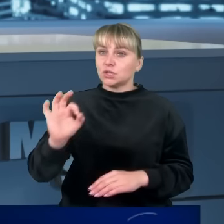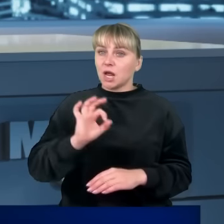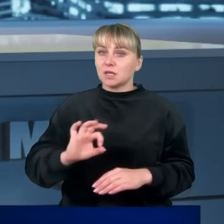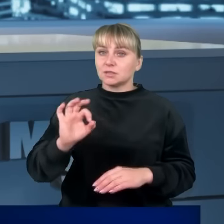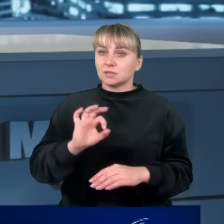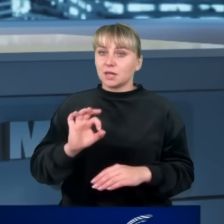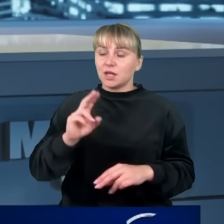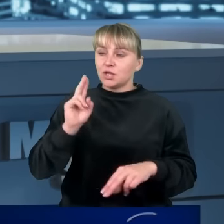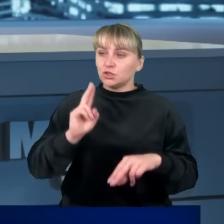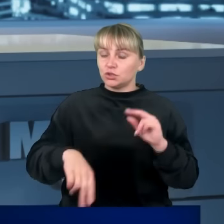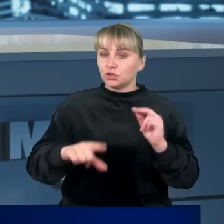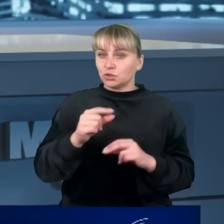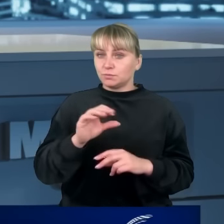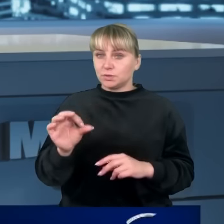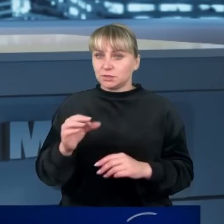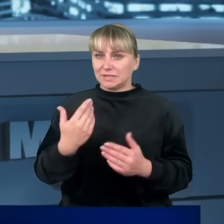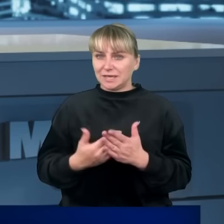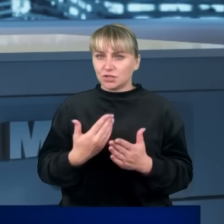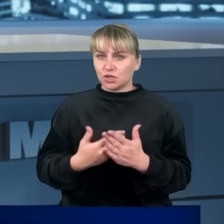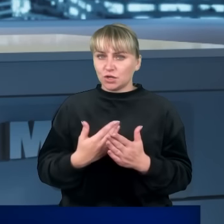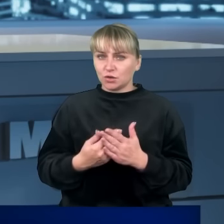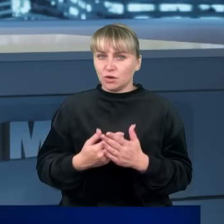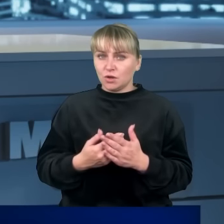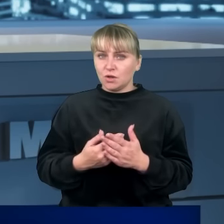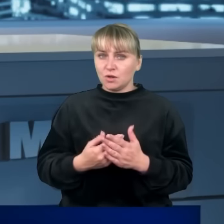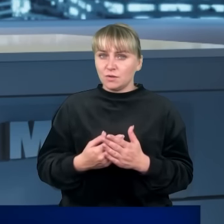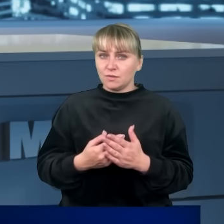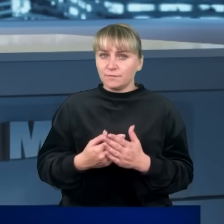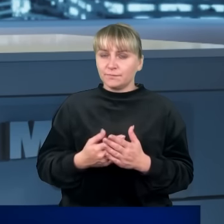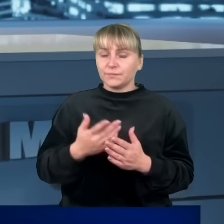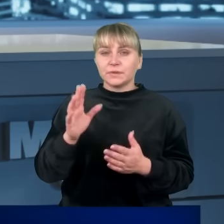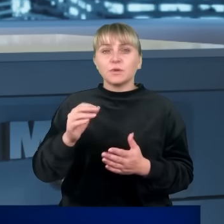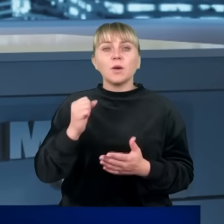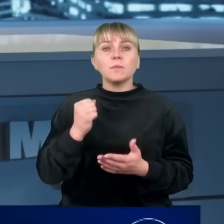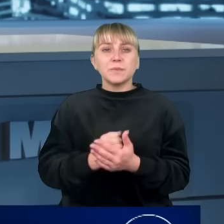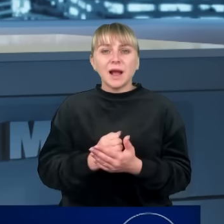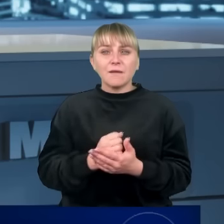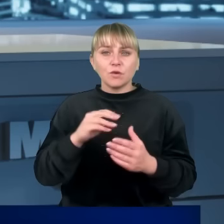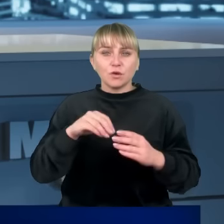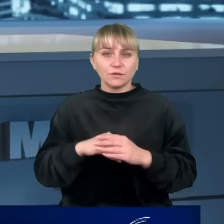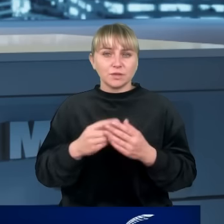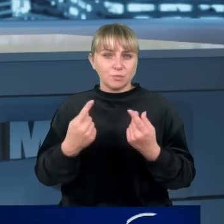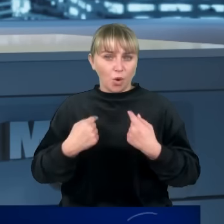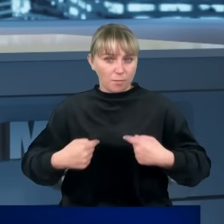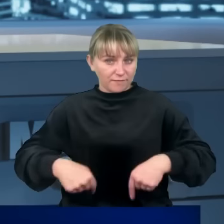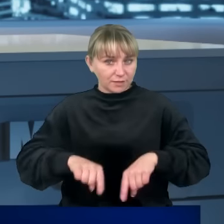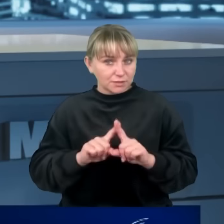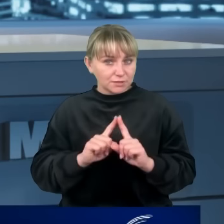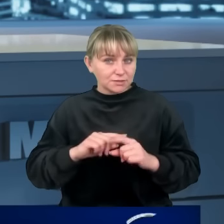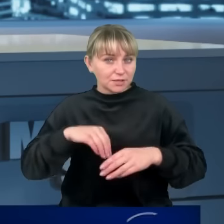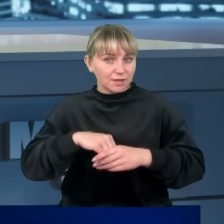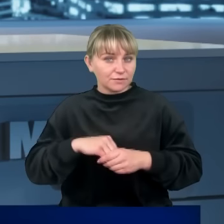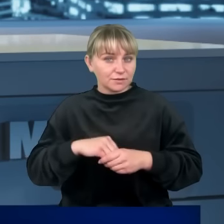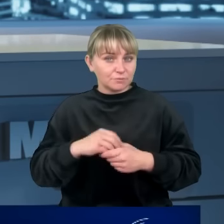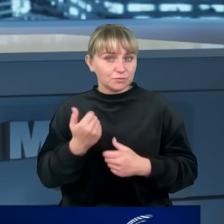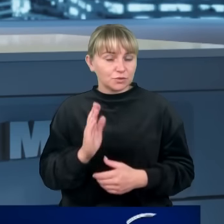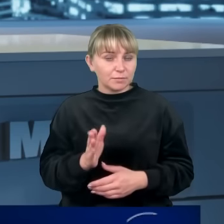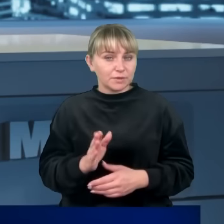PiS-u. Czemu? Bo na prawo od Platformy Obywatelskiej, której kandydat no, pewnie się dostanie, nie oszukuję